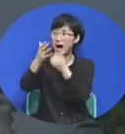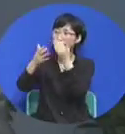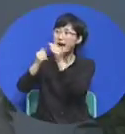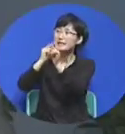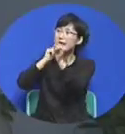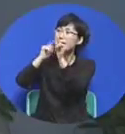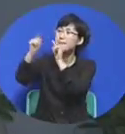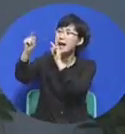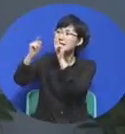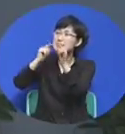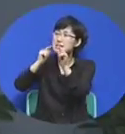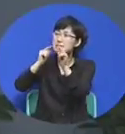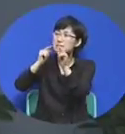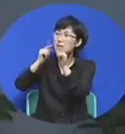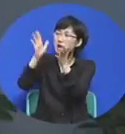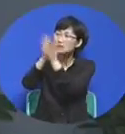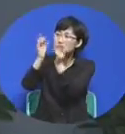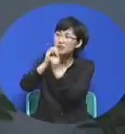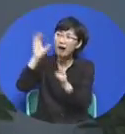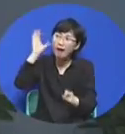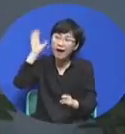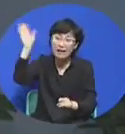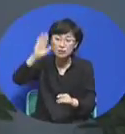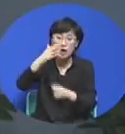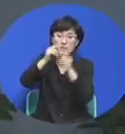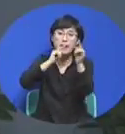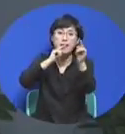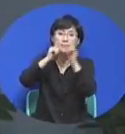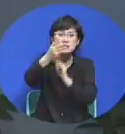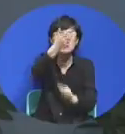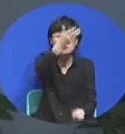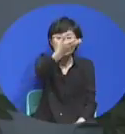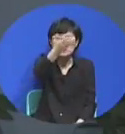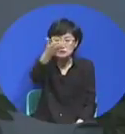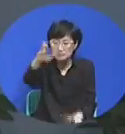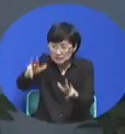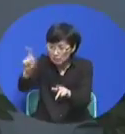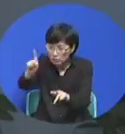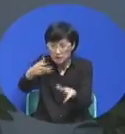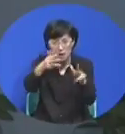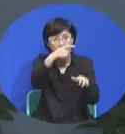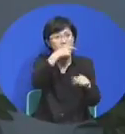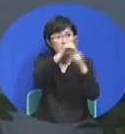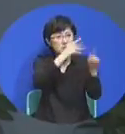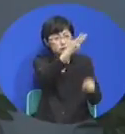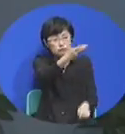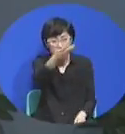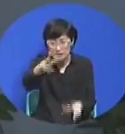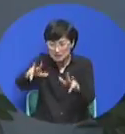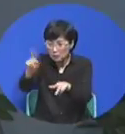말씀이 어디쯤 가고 있는가를 확인하는 겁니다. Just as John Calvin said, we're not here to hear the voice of God. We